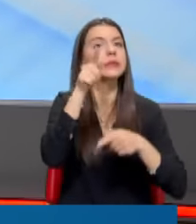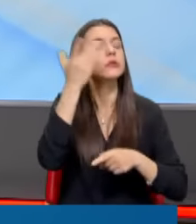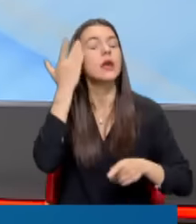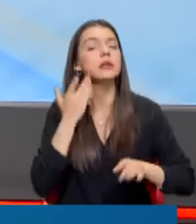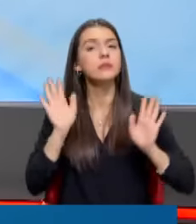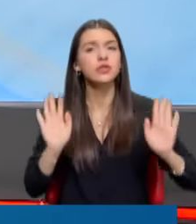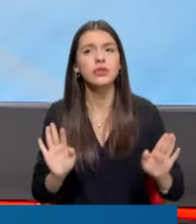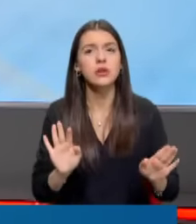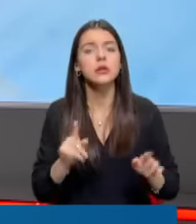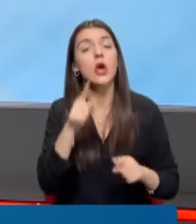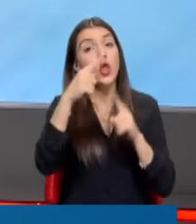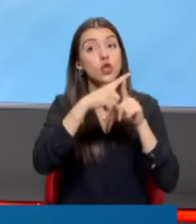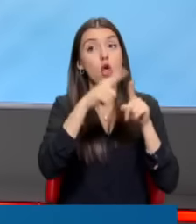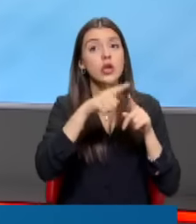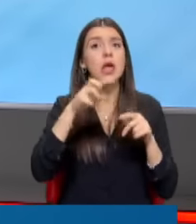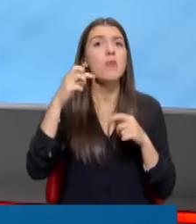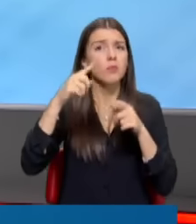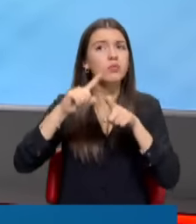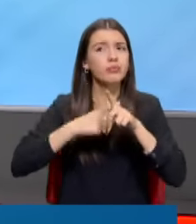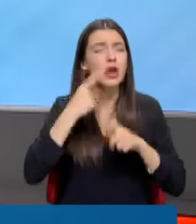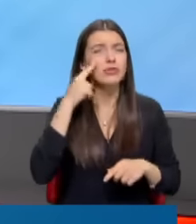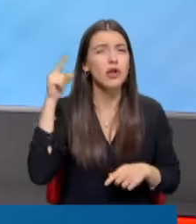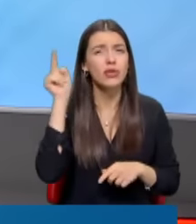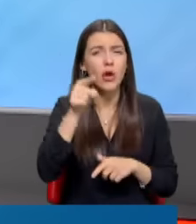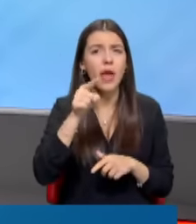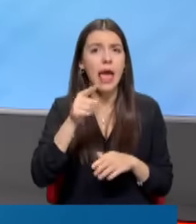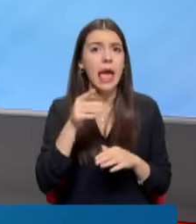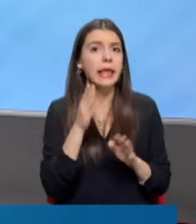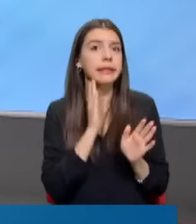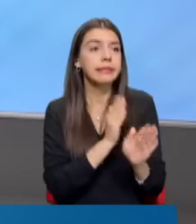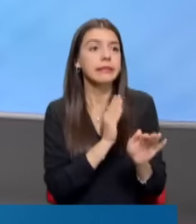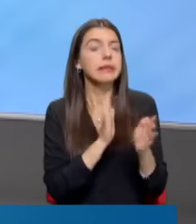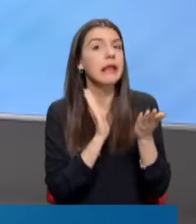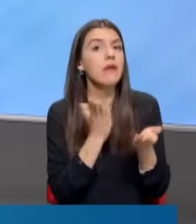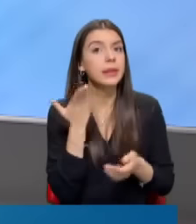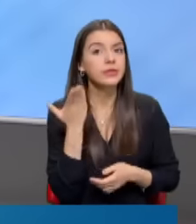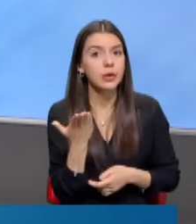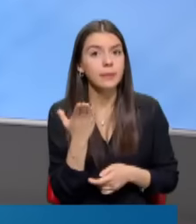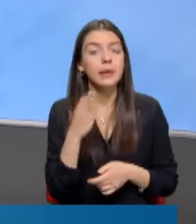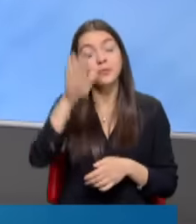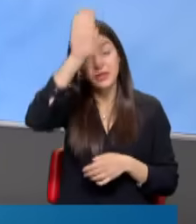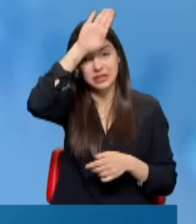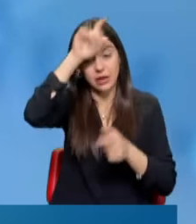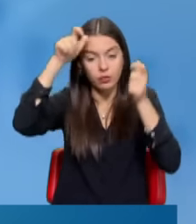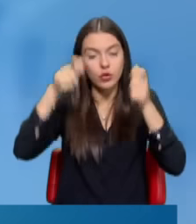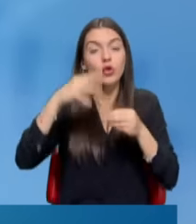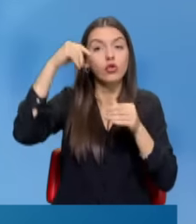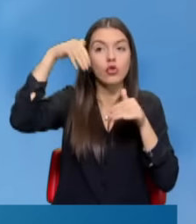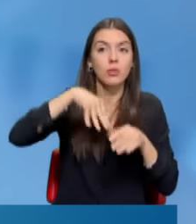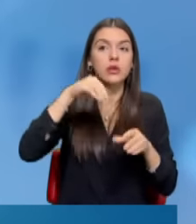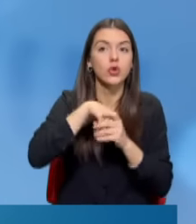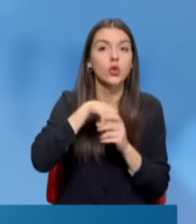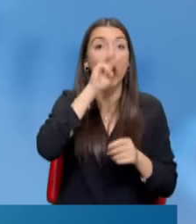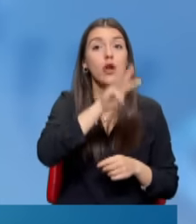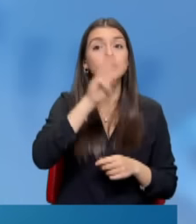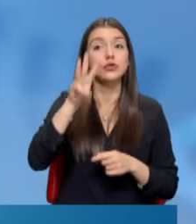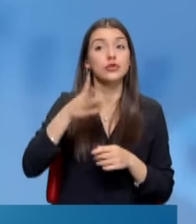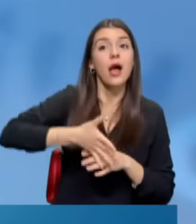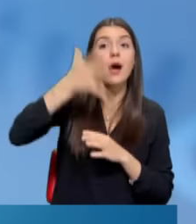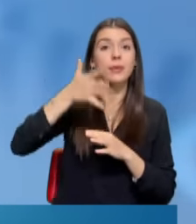TOKİ projesi tetikledi mi sorusu bu yüzden akıllarda. İstanbul'daki toprak kayması sonrası 33 bina